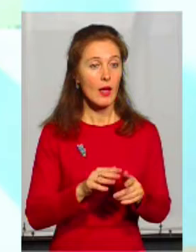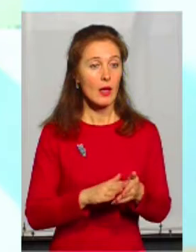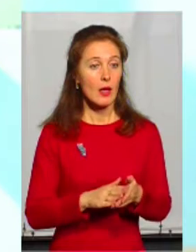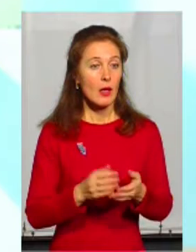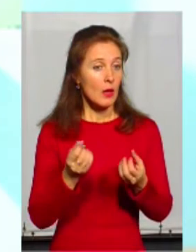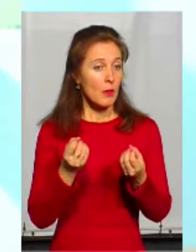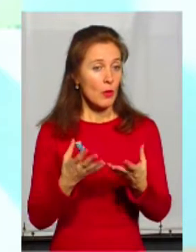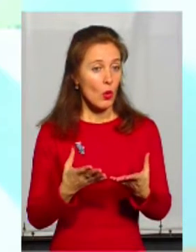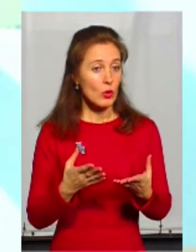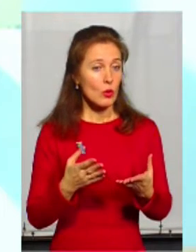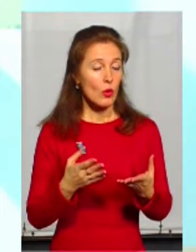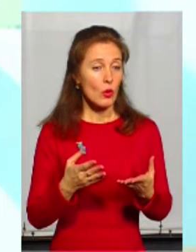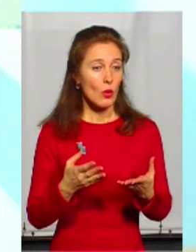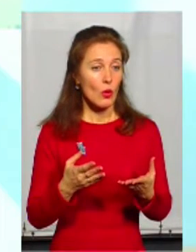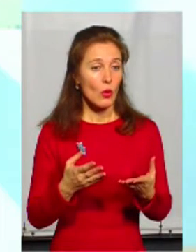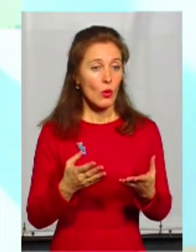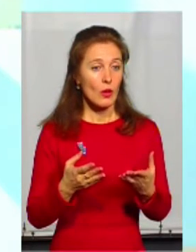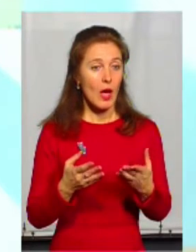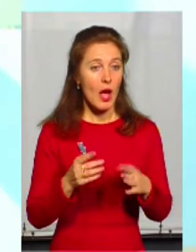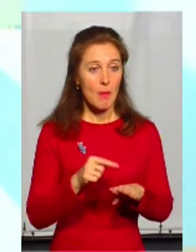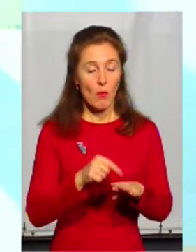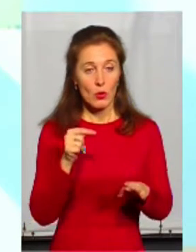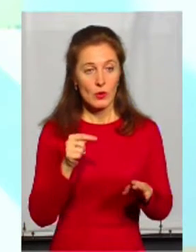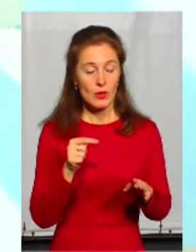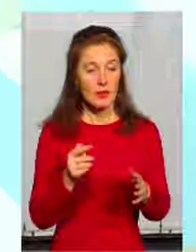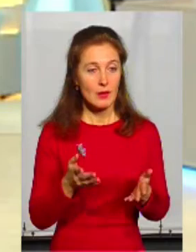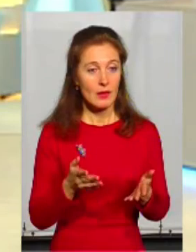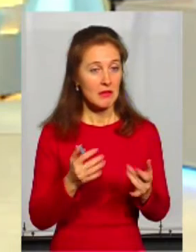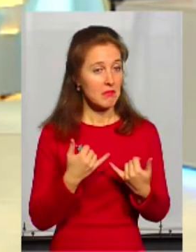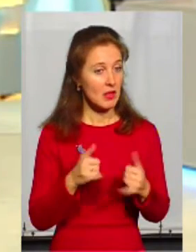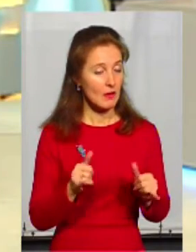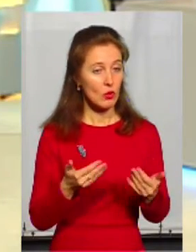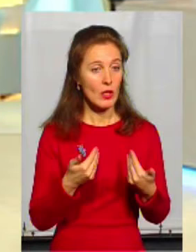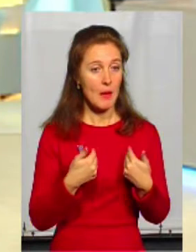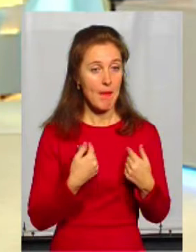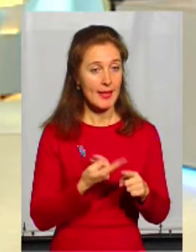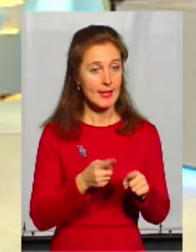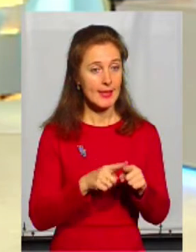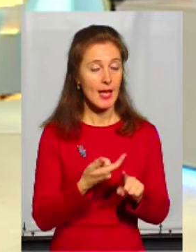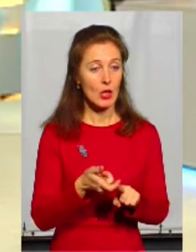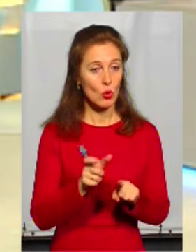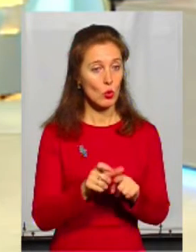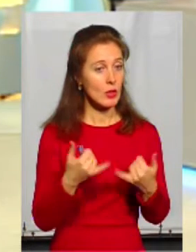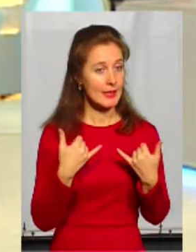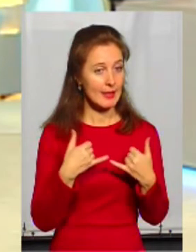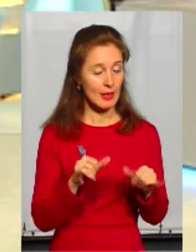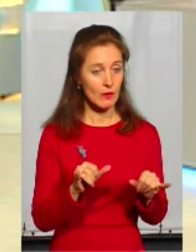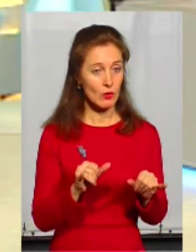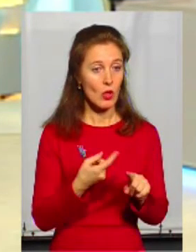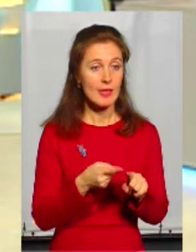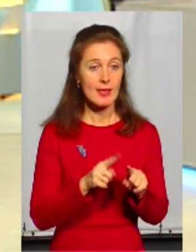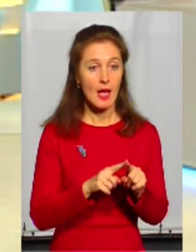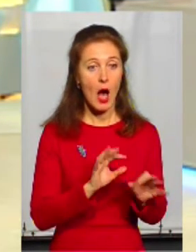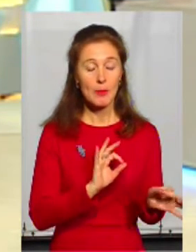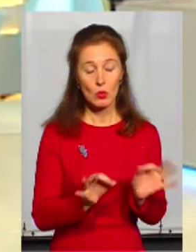просто викликають такий шквал емоцій. Дивно, для мене це дуже дивно, тому що абсолютно